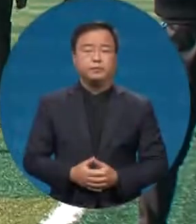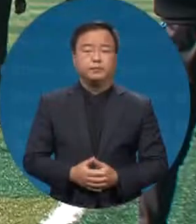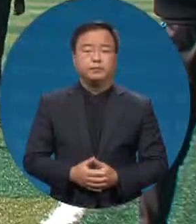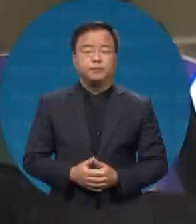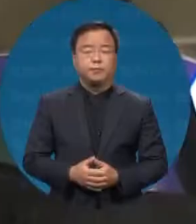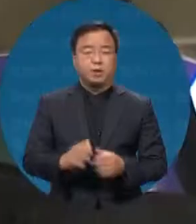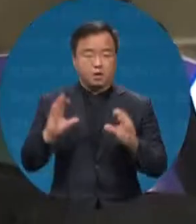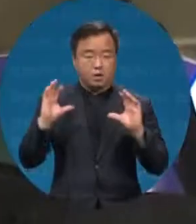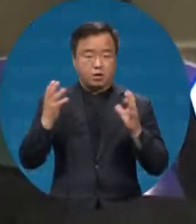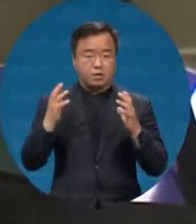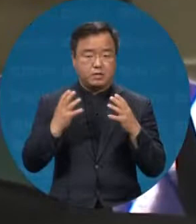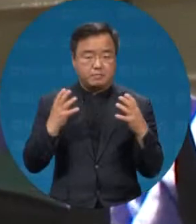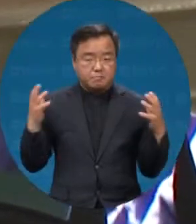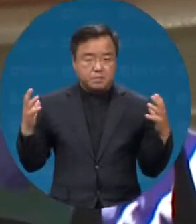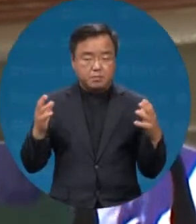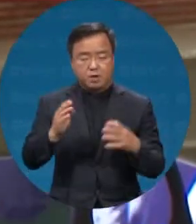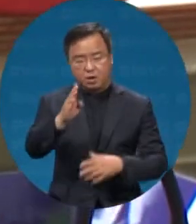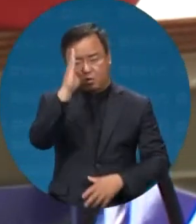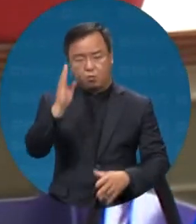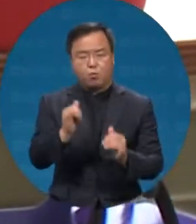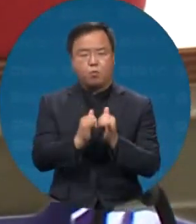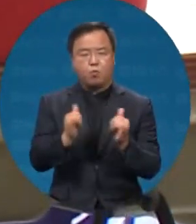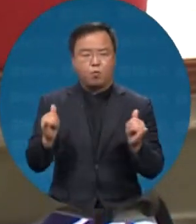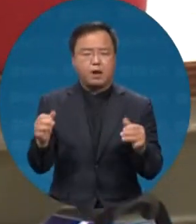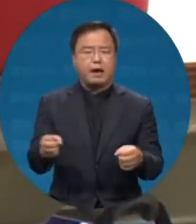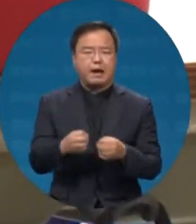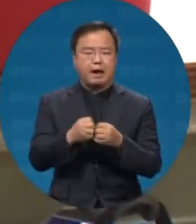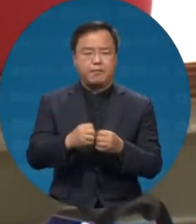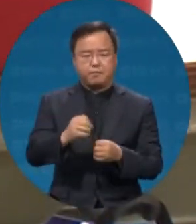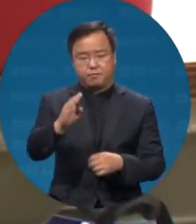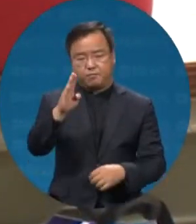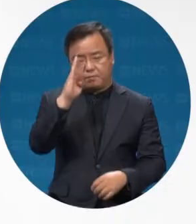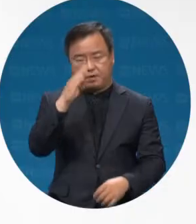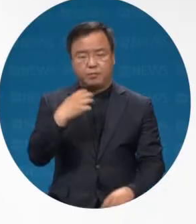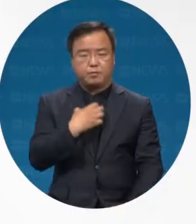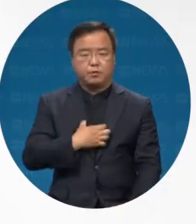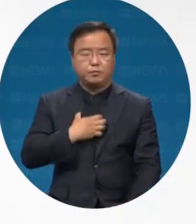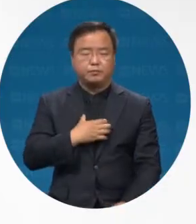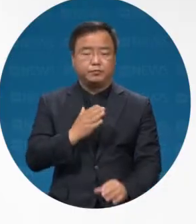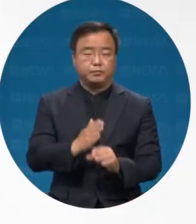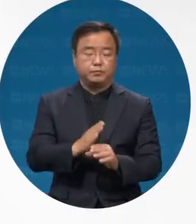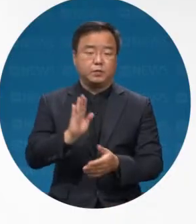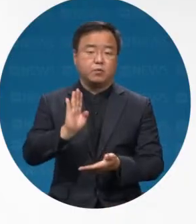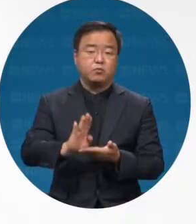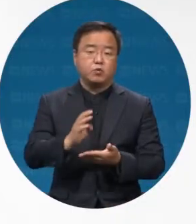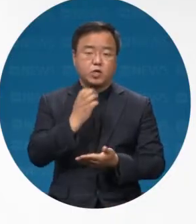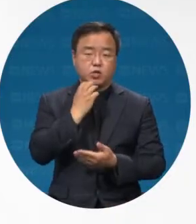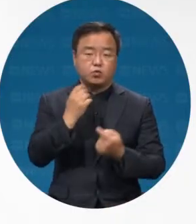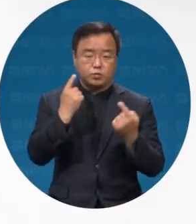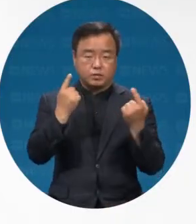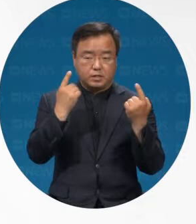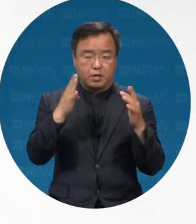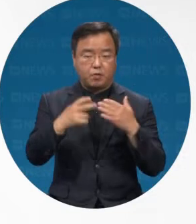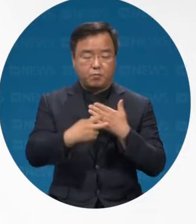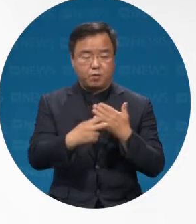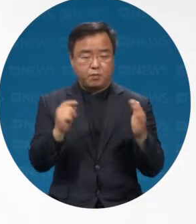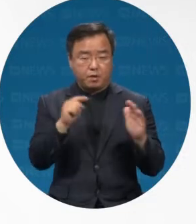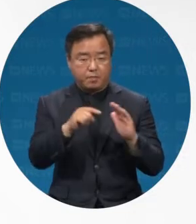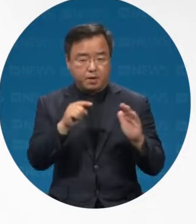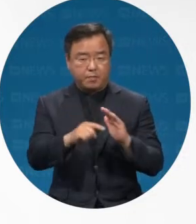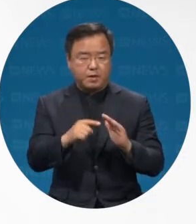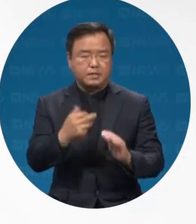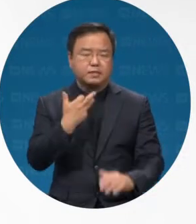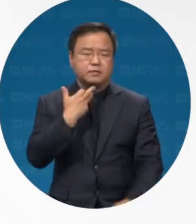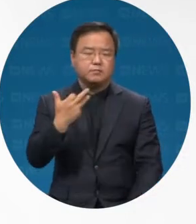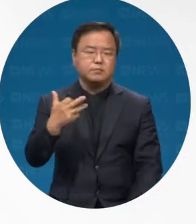어린 비만 환자의 합병증 위험도 덩달아 올랐습니다 분당 서울대병원에 찾은 만 18세 이하 소아 청소년 비만